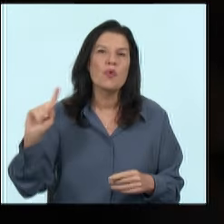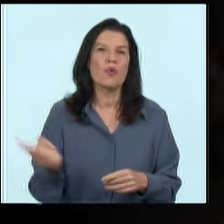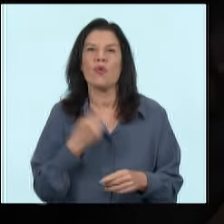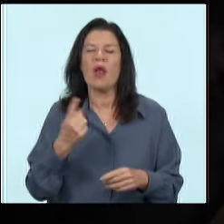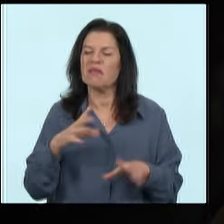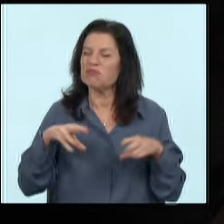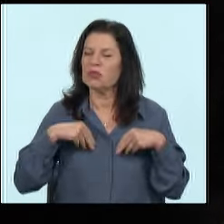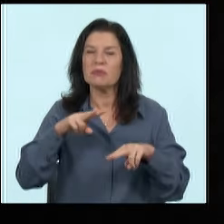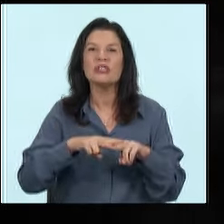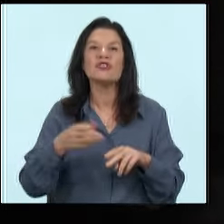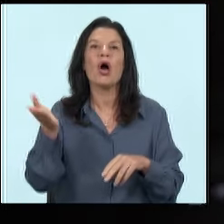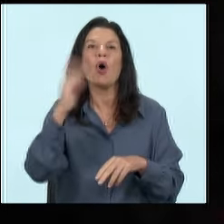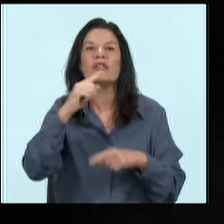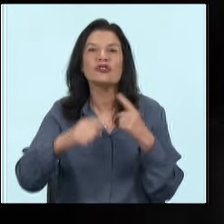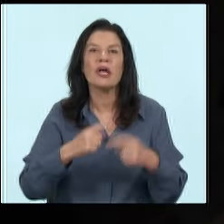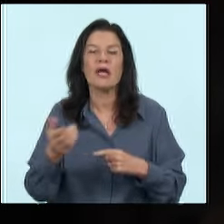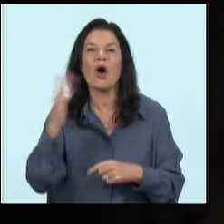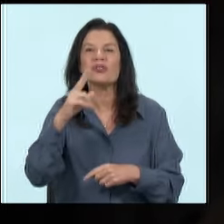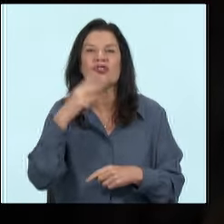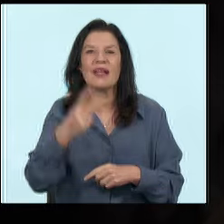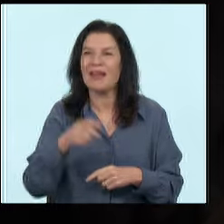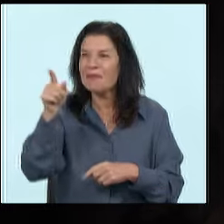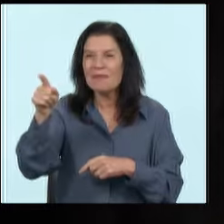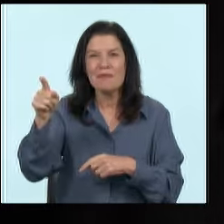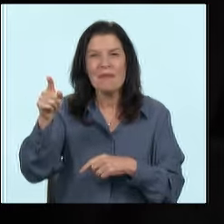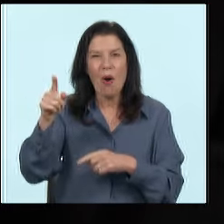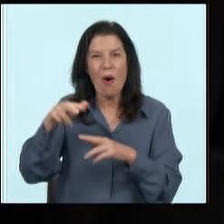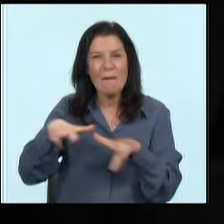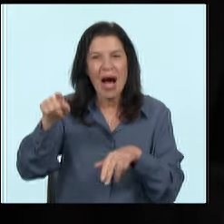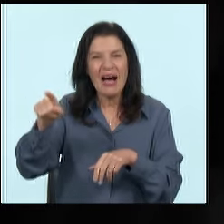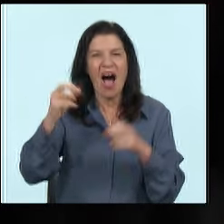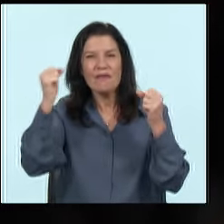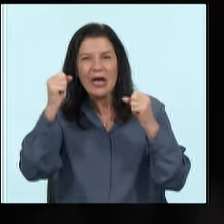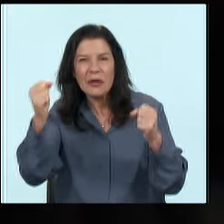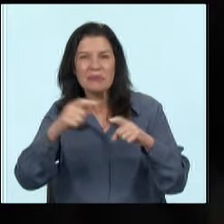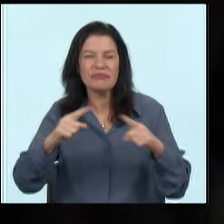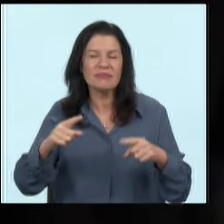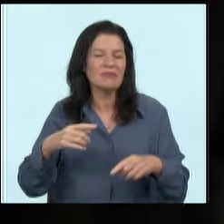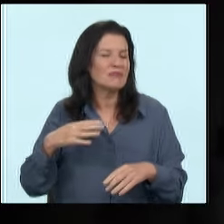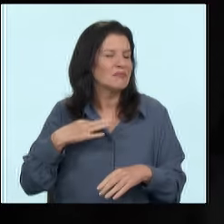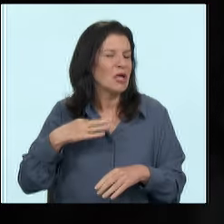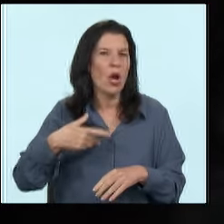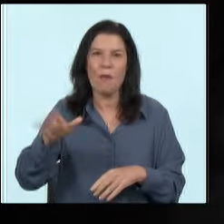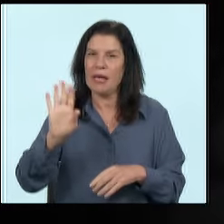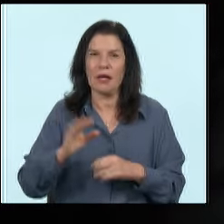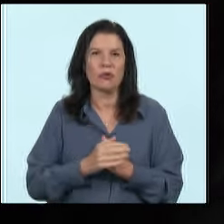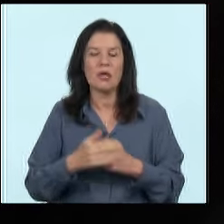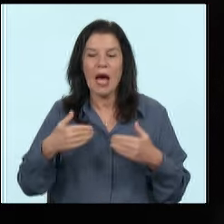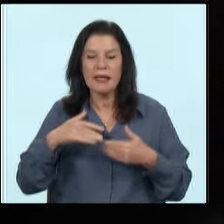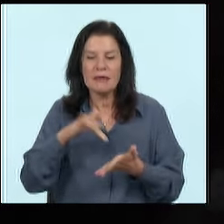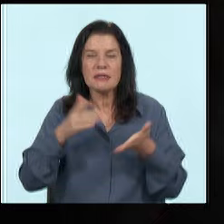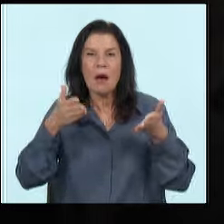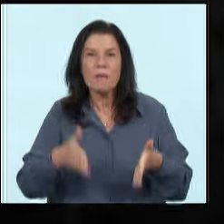עוד שנתיים. מה שקורה בארץ, הפגנות, לא הפגנות, אני בסוף פה כדי לבצע את המשימה. אף אחד פה לא יעניין אותו, לא הפוליטיקה